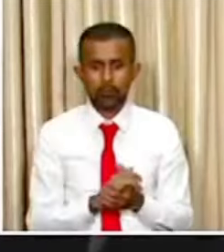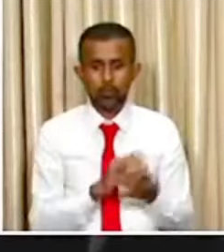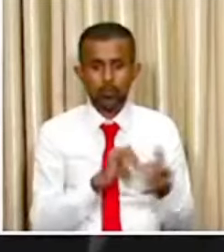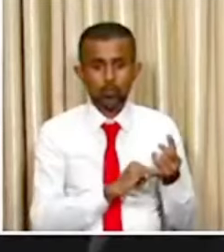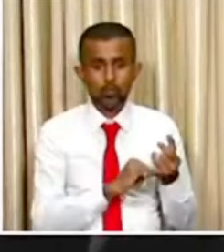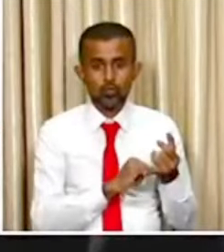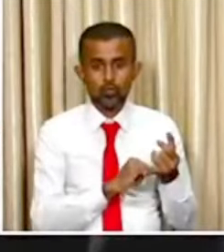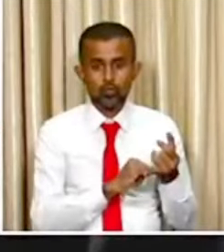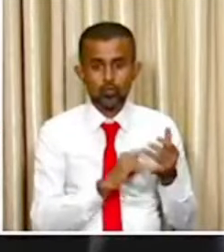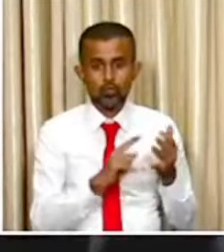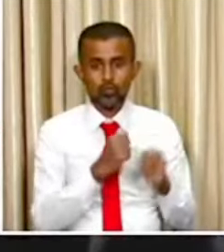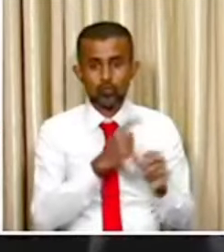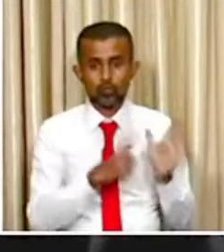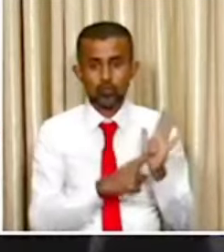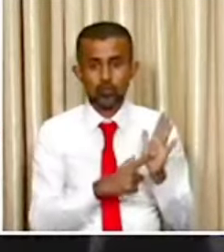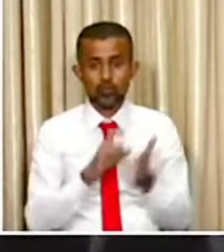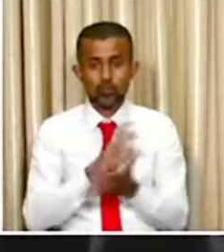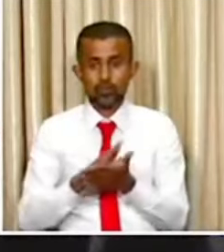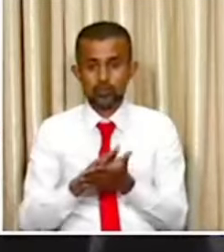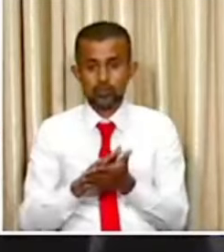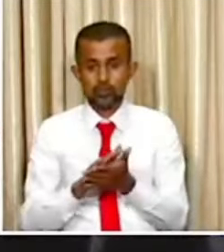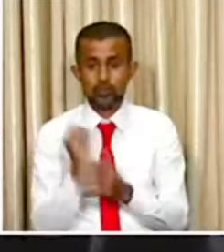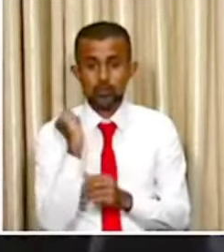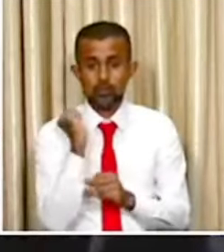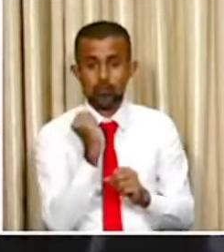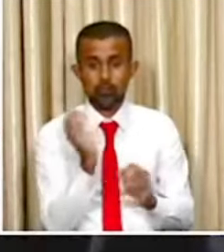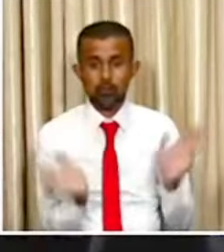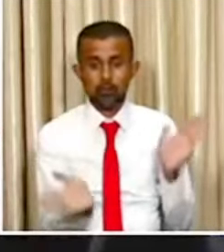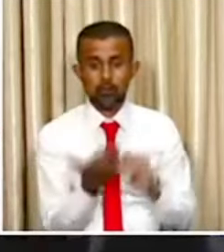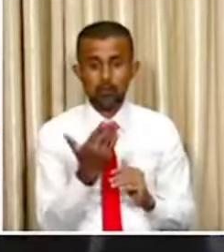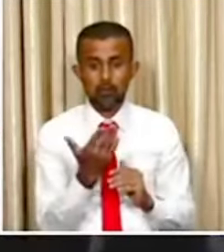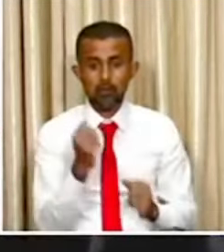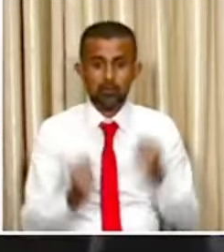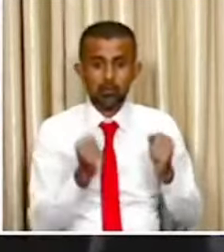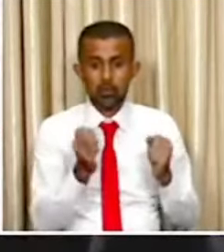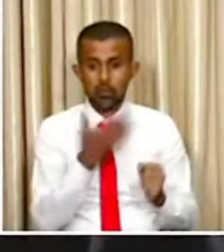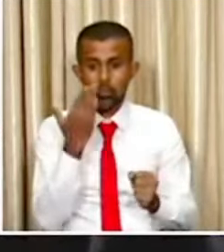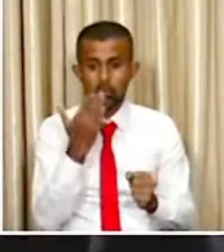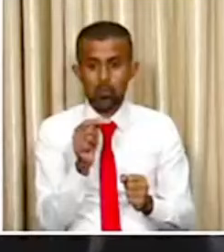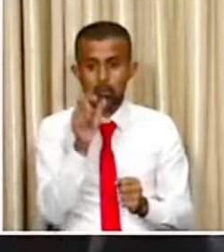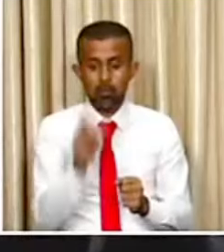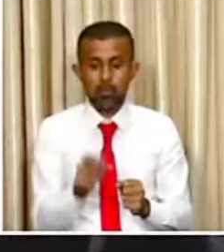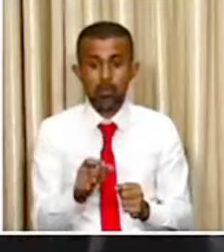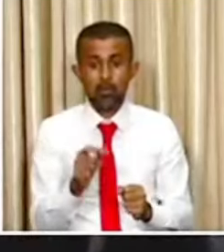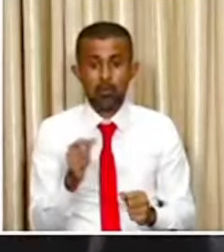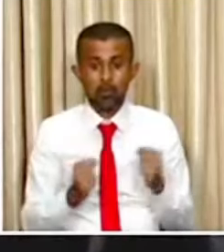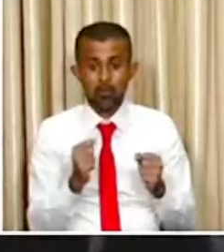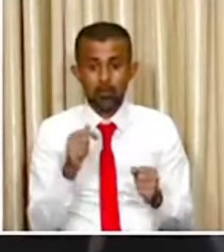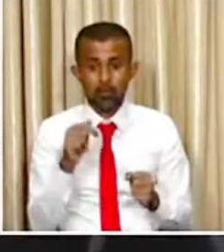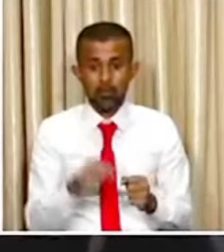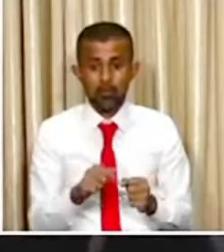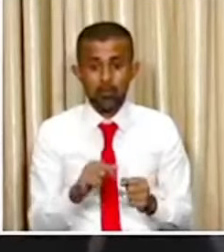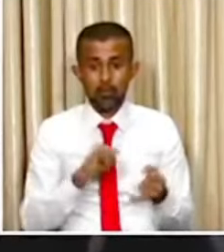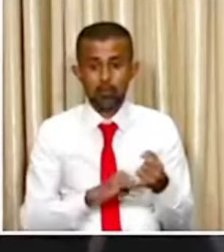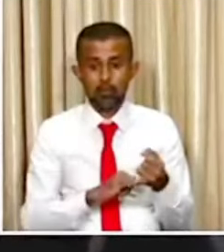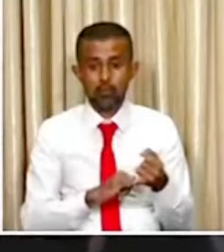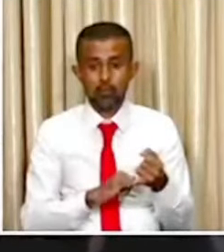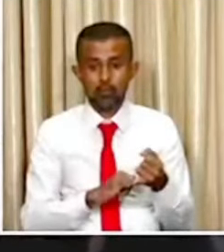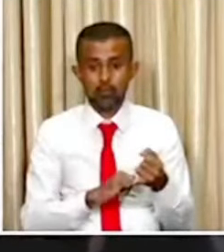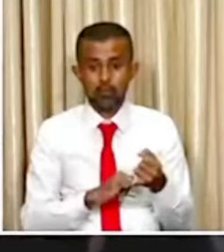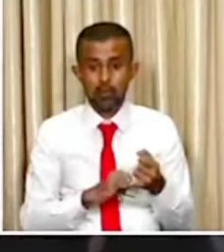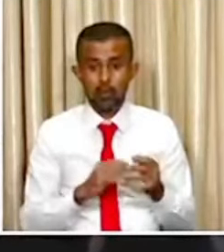රත්න එව්වේ චාමර සම්පත් සෙන්කෝලේ උස්සන් එක දුවන්න පුළුවන් කෙනෙක් ඉන්නවා. එවලා තියෙනවා සුගත් ත්‍රීලක රත්න බෙන්